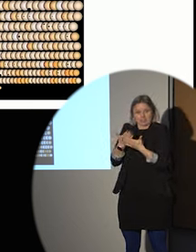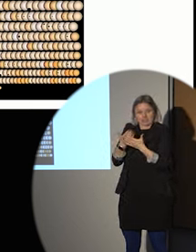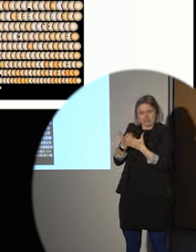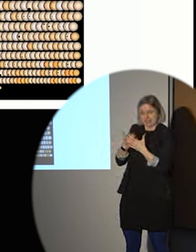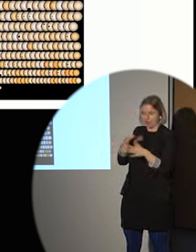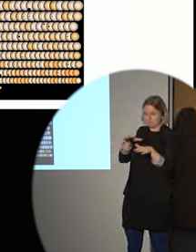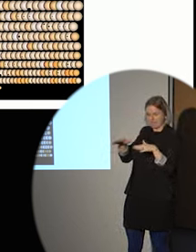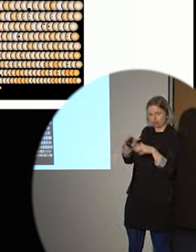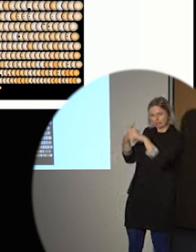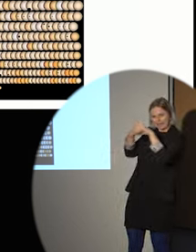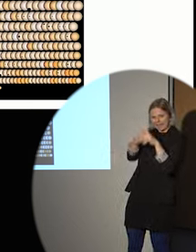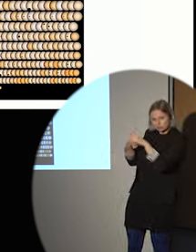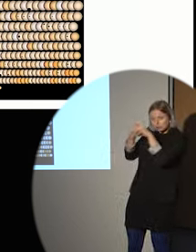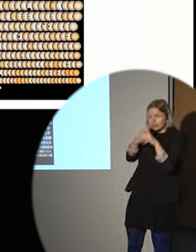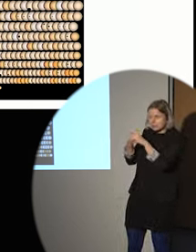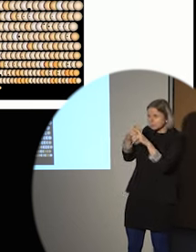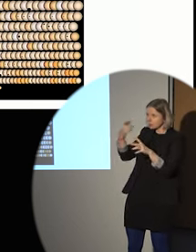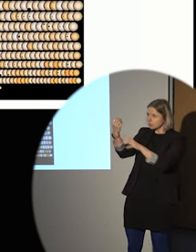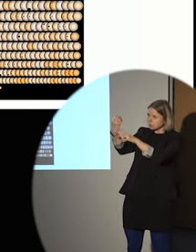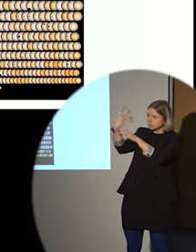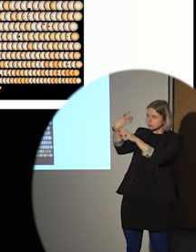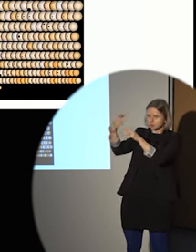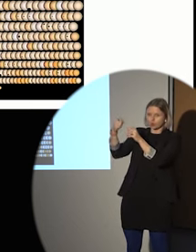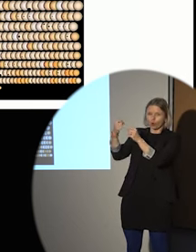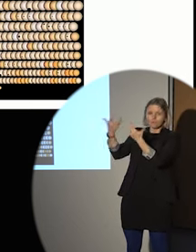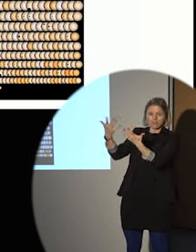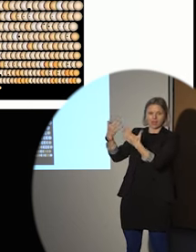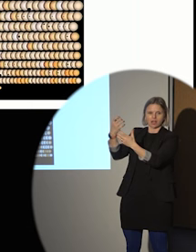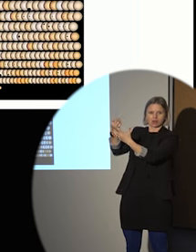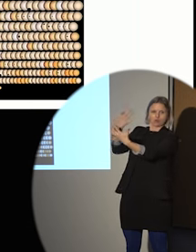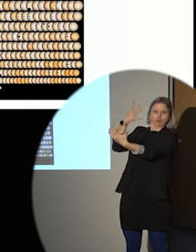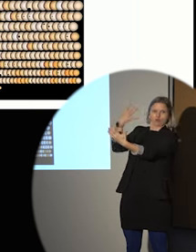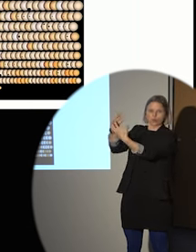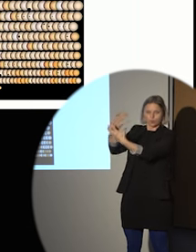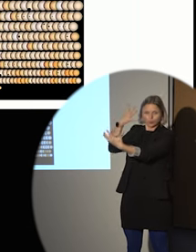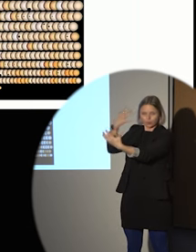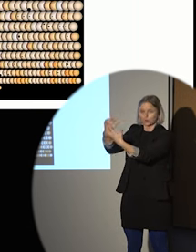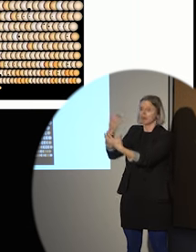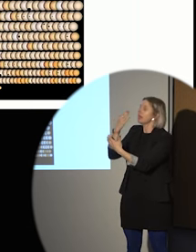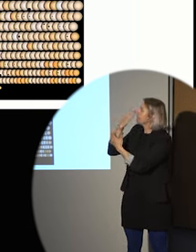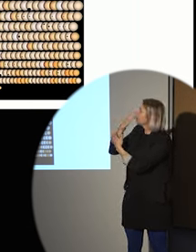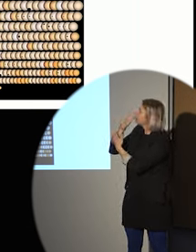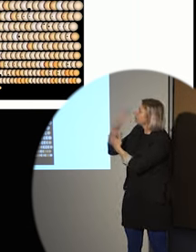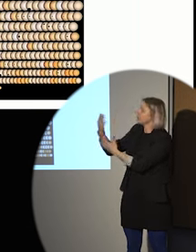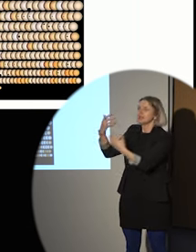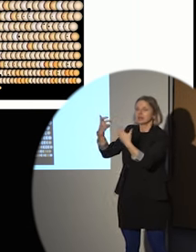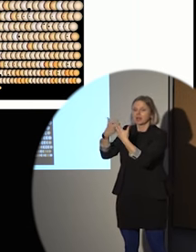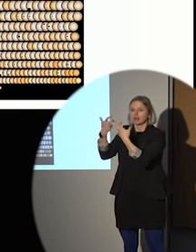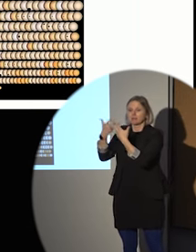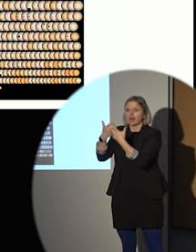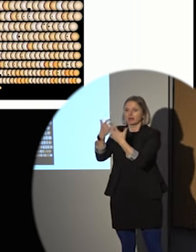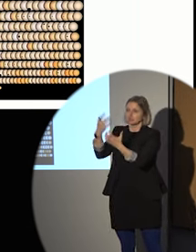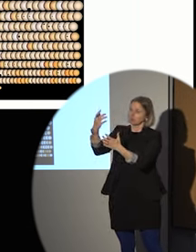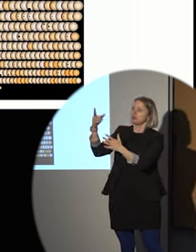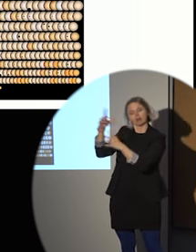de l'étoile. Quand la planète passe devant, vous allez avoir une toute petite baisse de luminosité. Vous avez un photomètre extrêmement